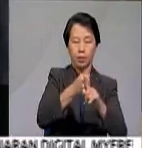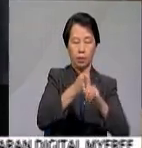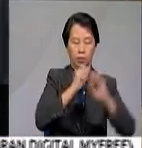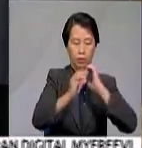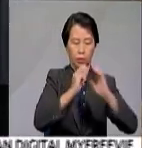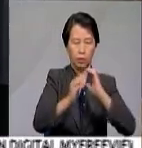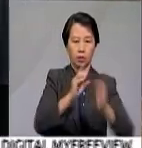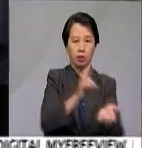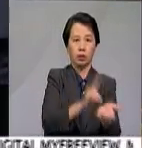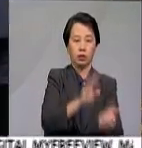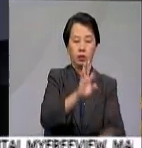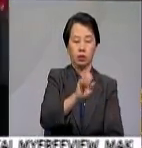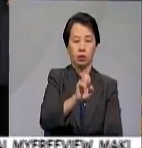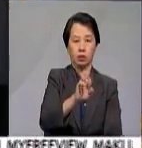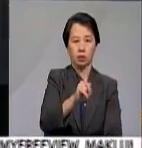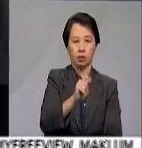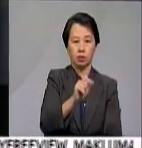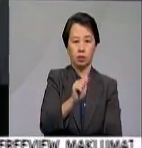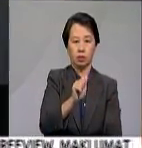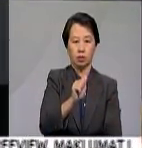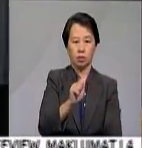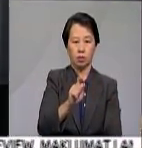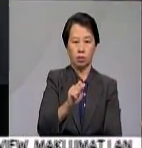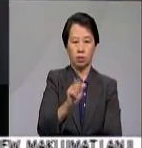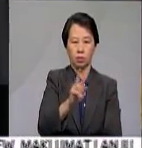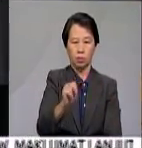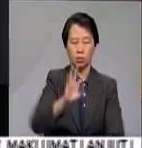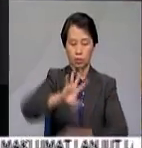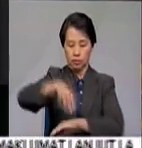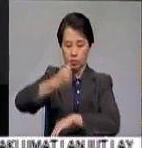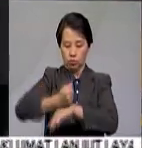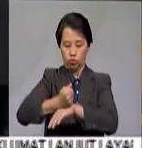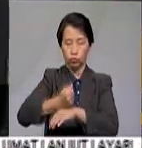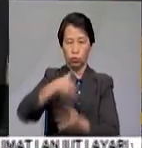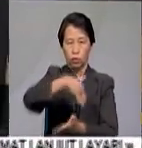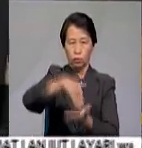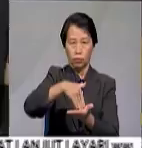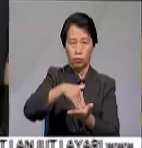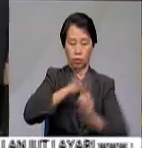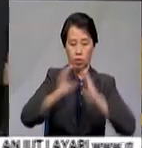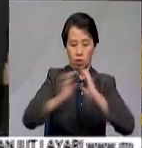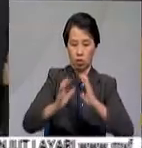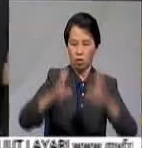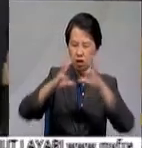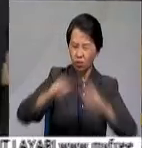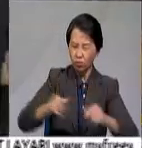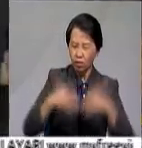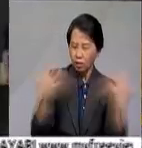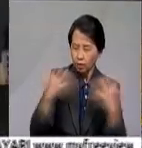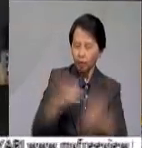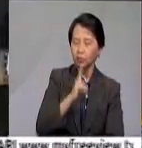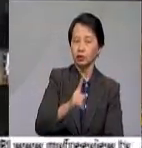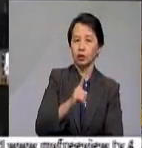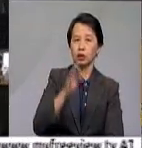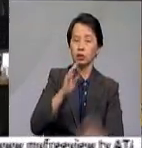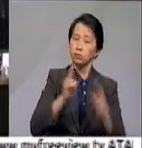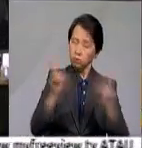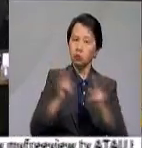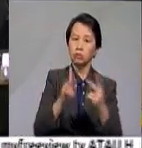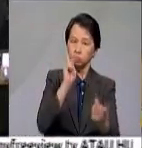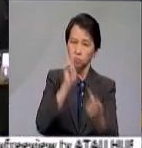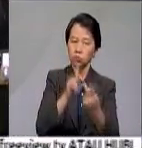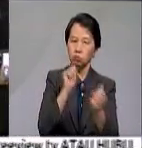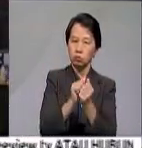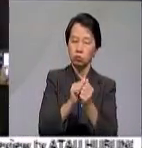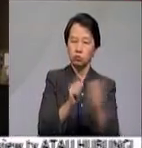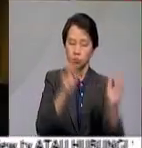komunikasinya, Dr. Fahrettin Altun. Penubuhan pusat komunikasi bagi memerangi Islamofobia itu juga amat relevan